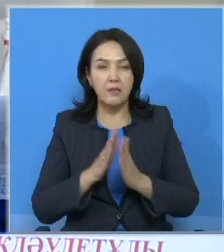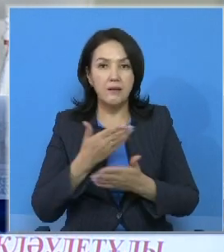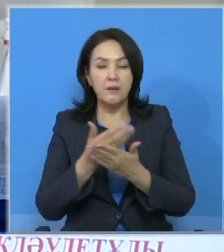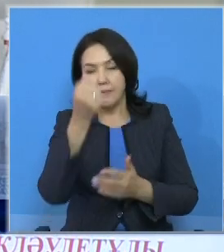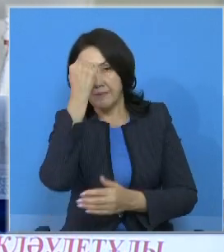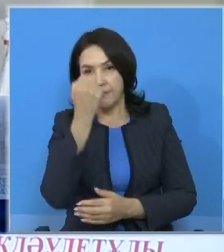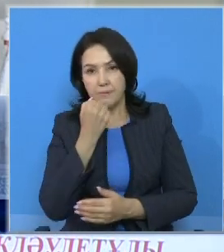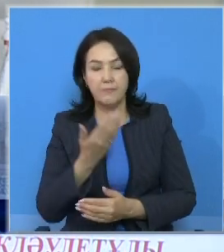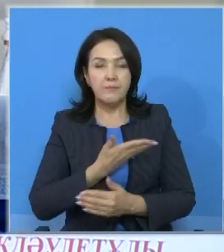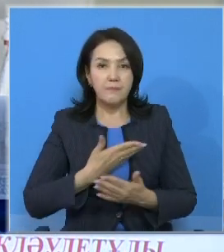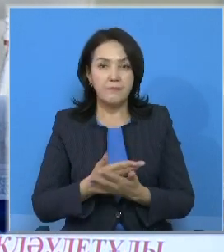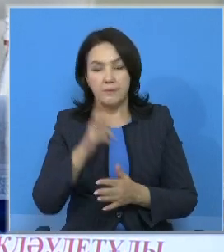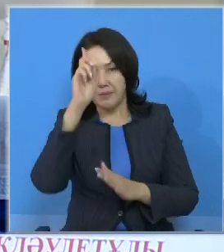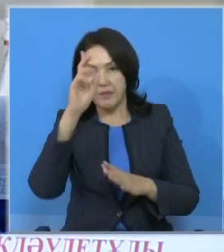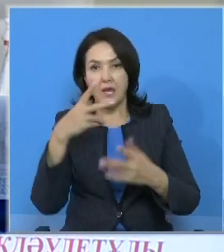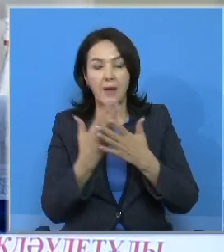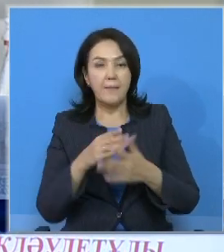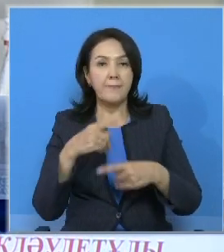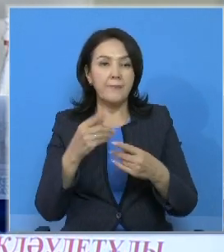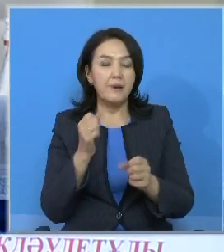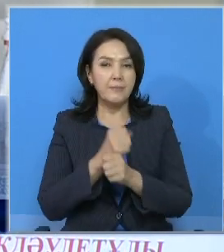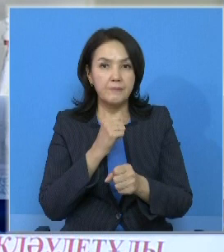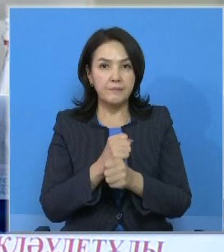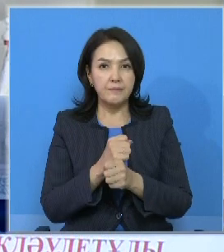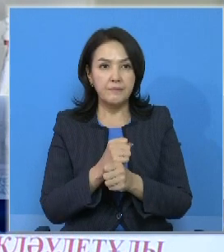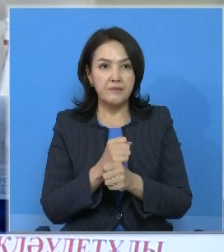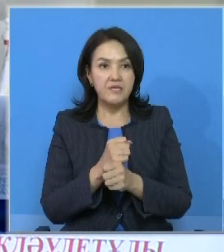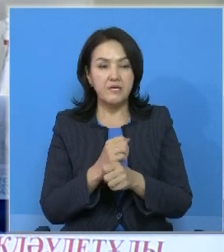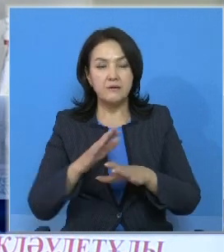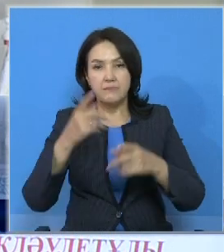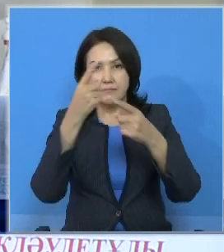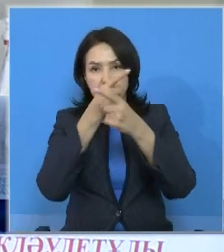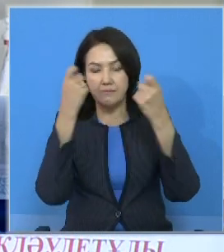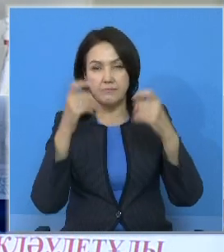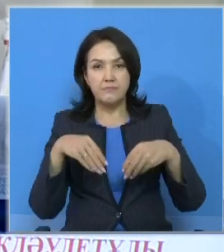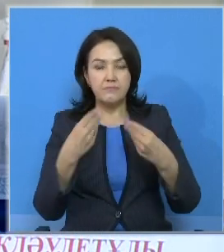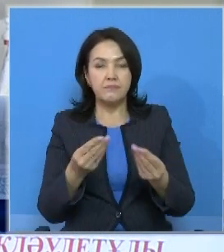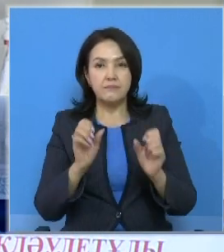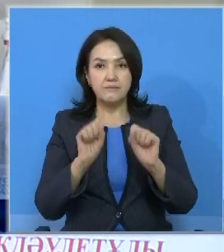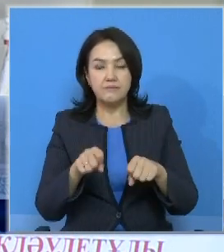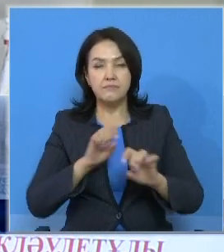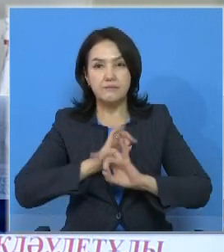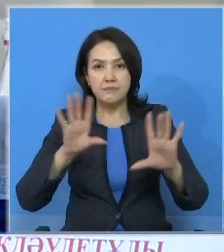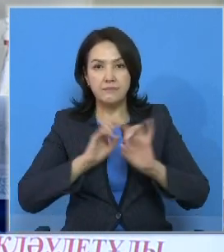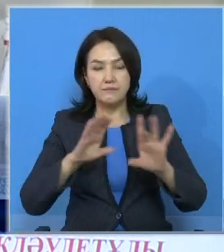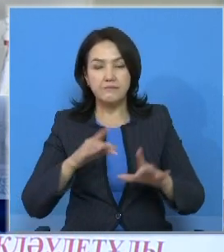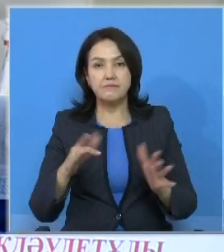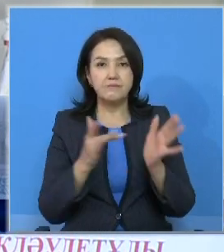благодарят нас. Государство отмечает нашу работу. Средства массовой информации дают возможность рассказать о нашей